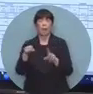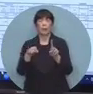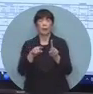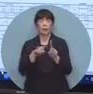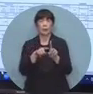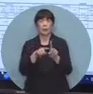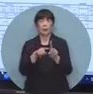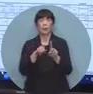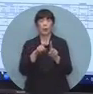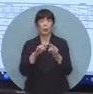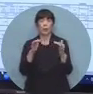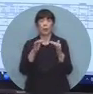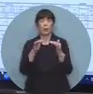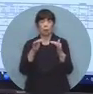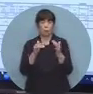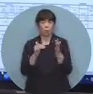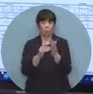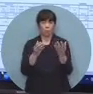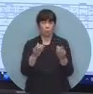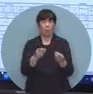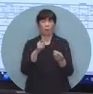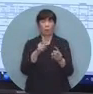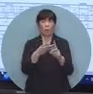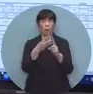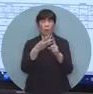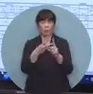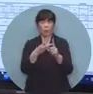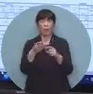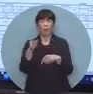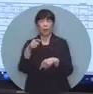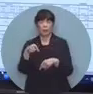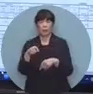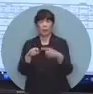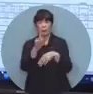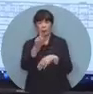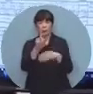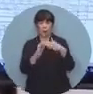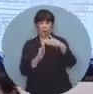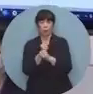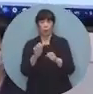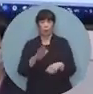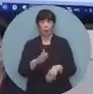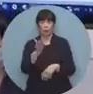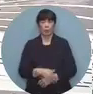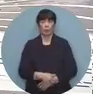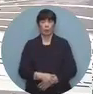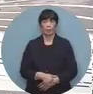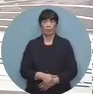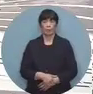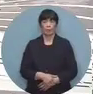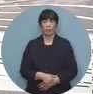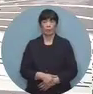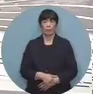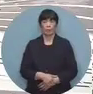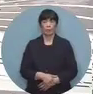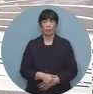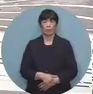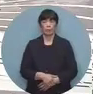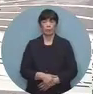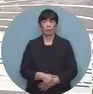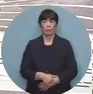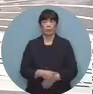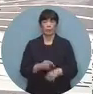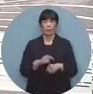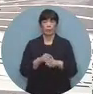あのBbyCの議論をしてきましたけどもBbyCが1を切った事業っていうのあるんでしょうか伺います時間がなくなります